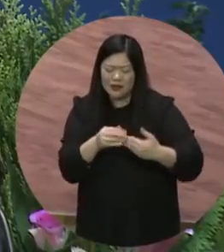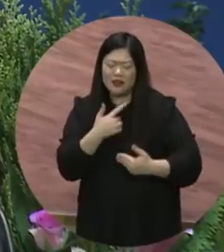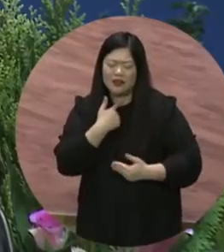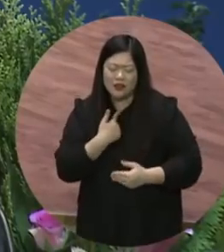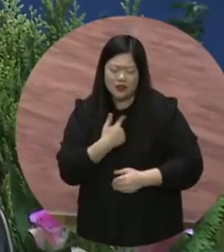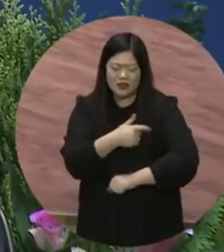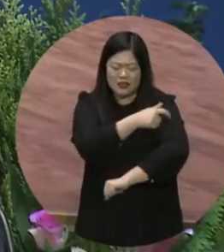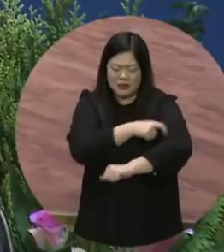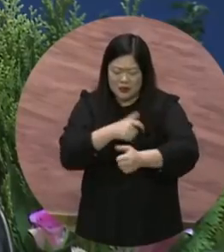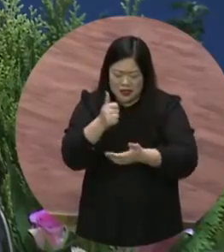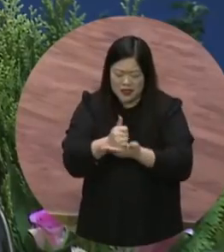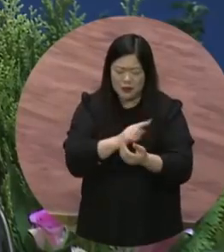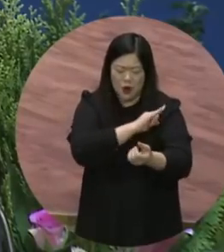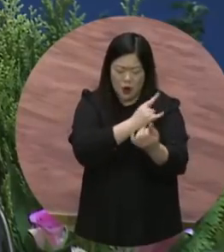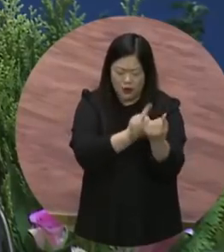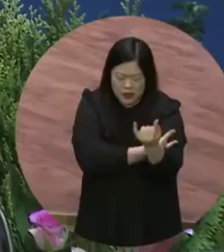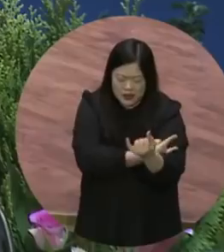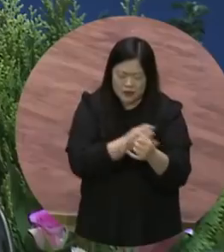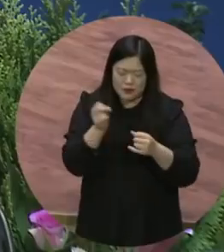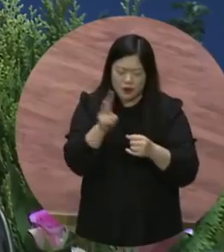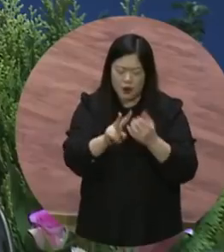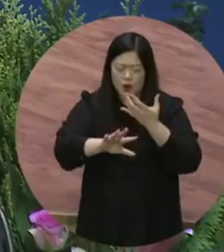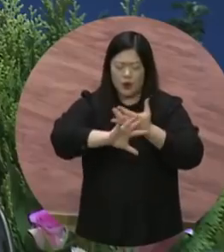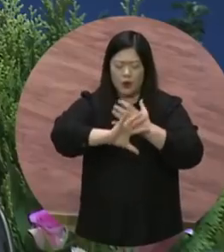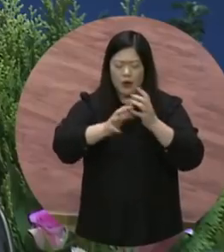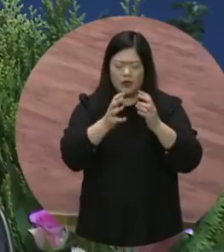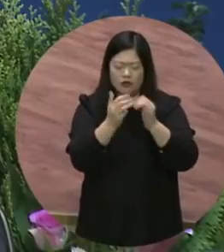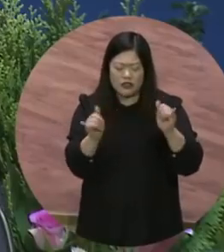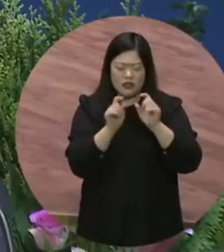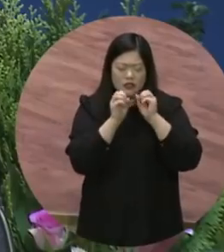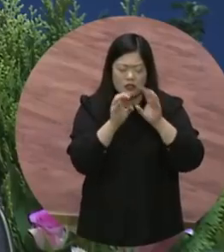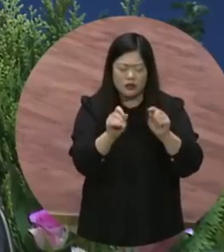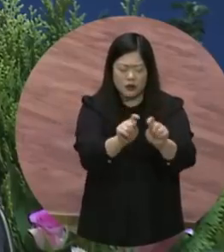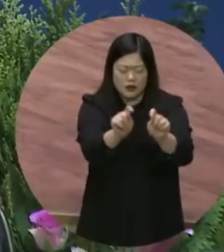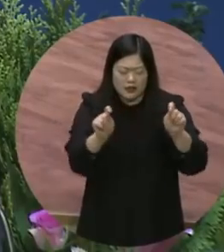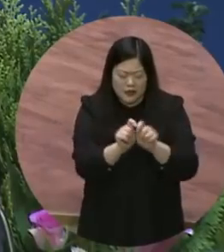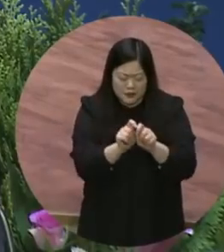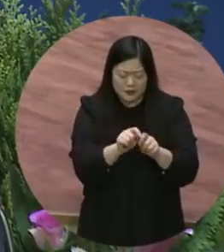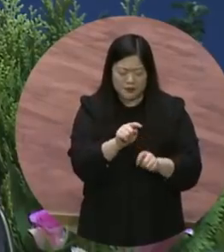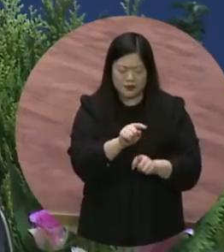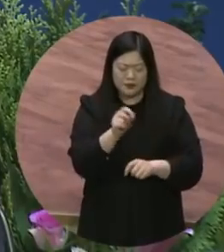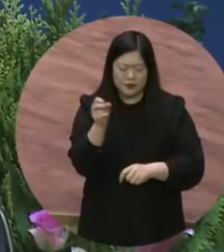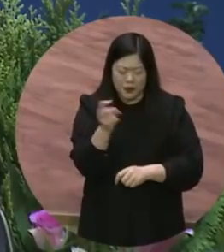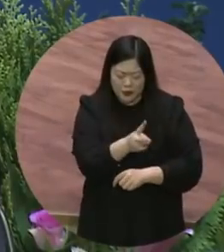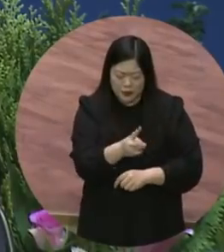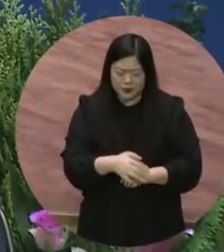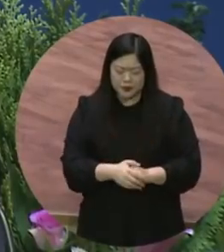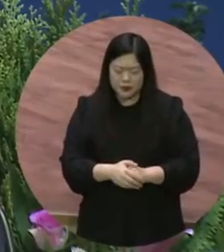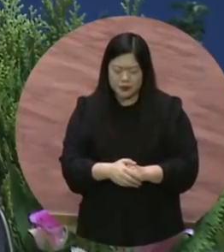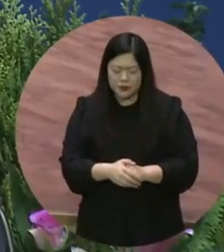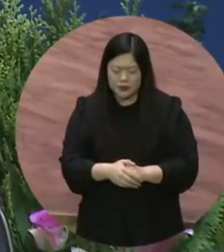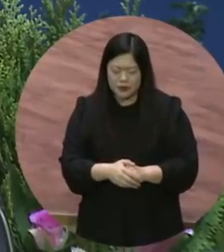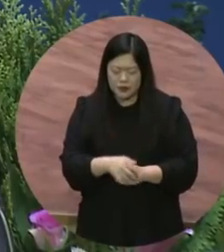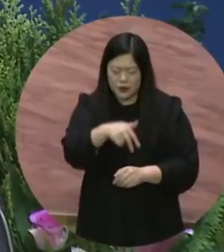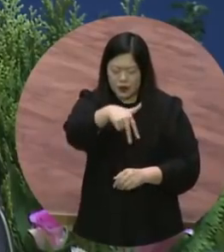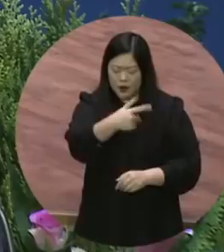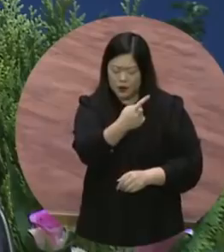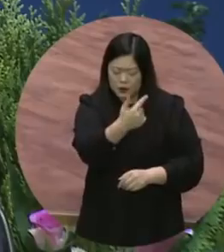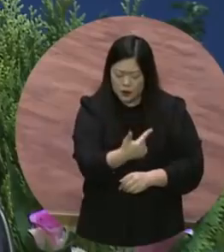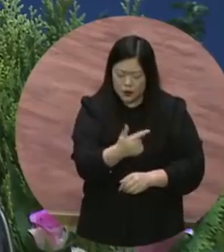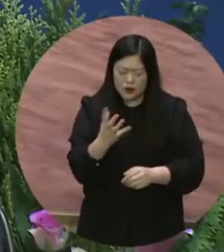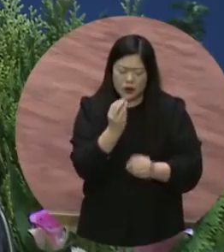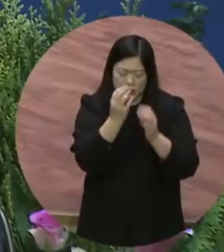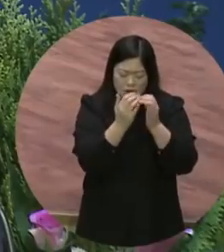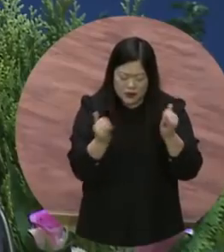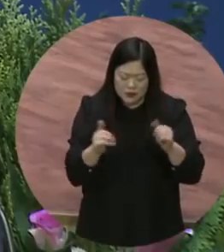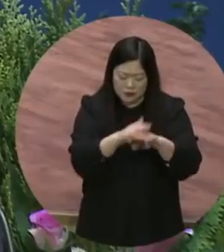이환희 집사님, 김나나 집사님, 김미경 집사님, 김용학 집사님, 이소정 집사님, 박수화 집사님, 또 좋은 성도님 임영숙